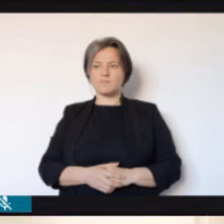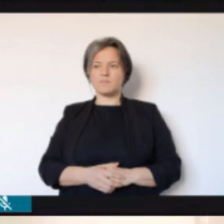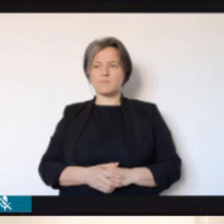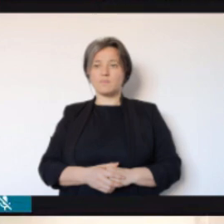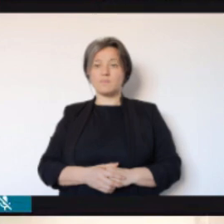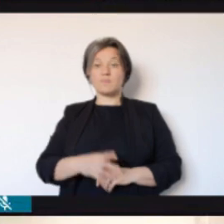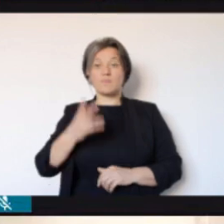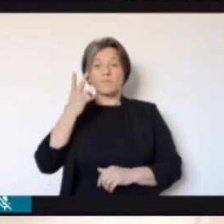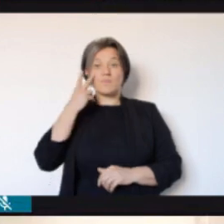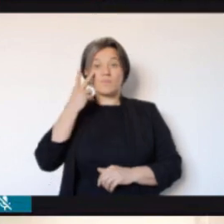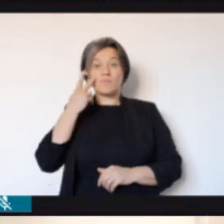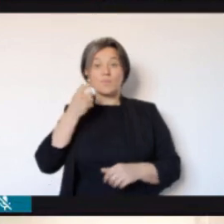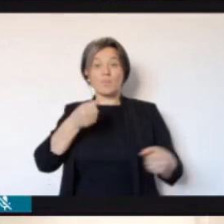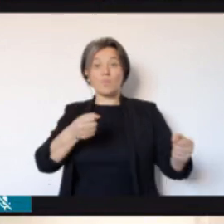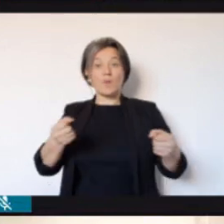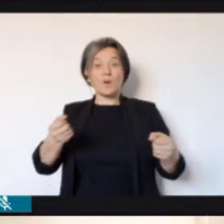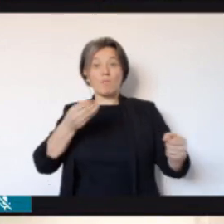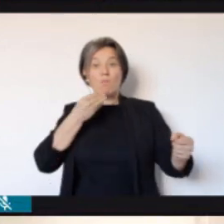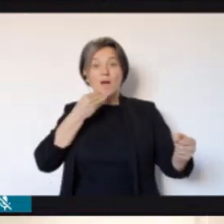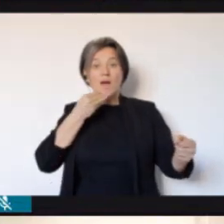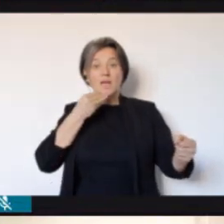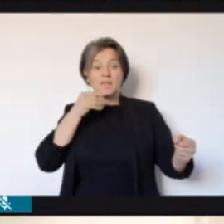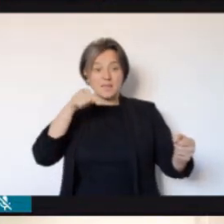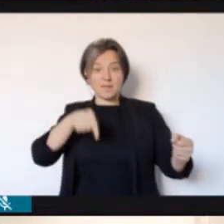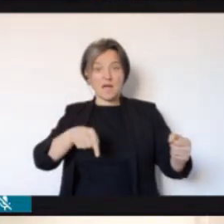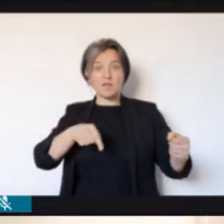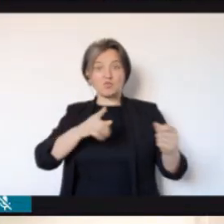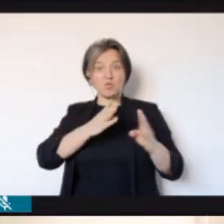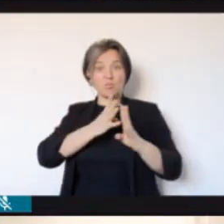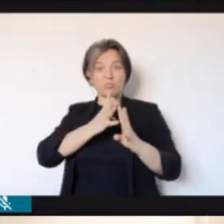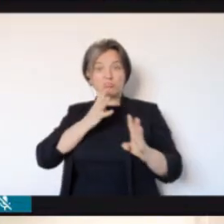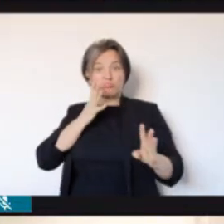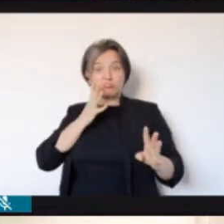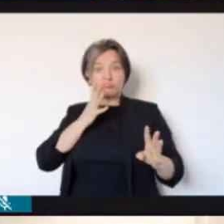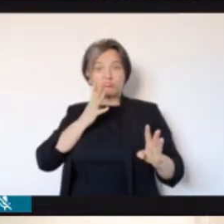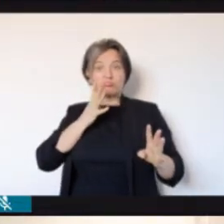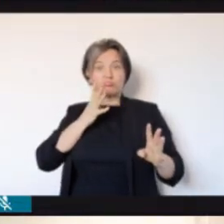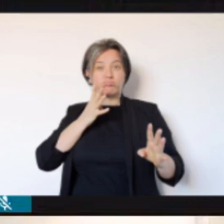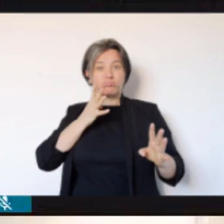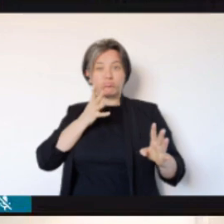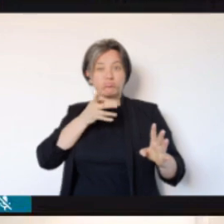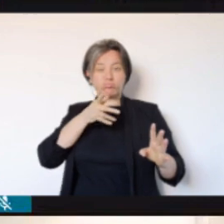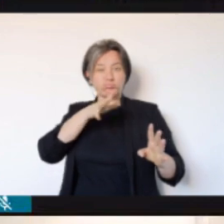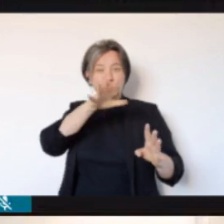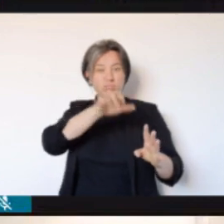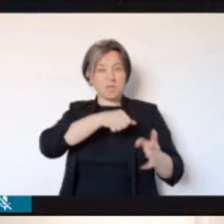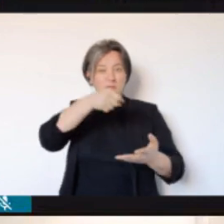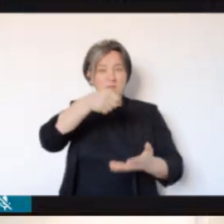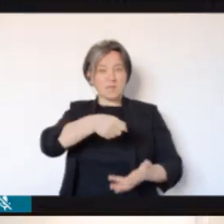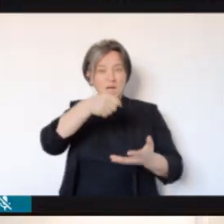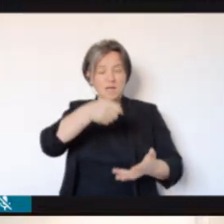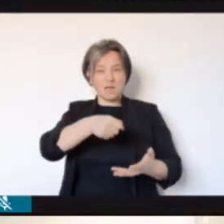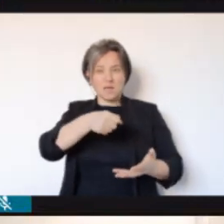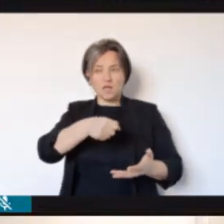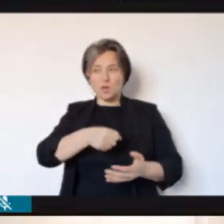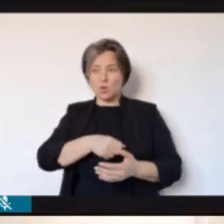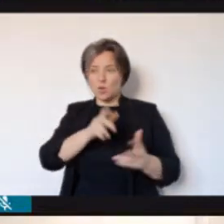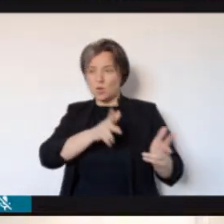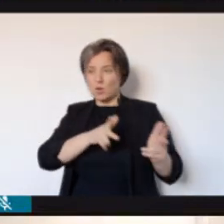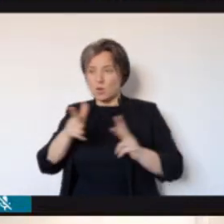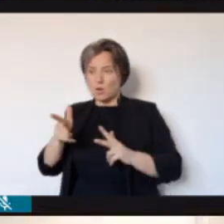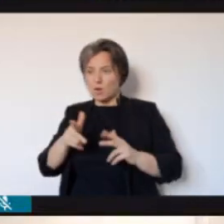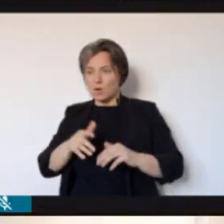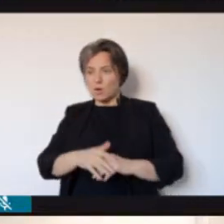dove come hai visto la mensa adesso è tutti allineati. Sì, il sacchettino. In modo educato, so vedere tutti